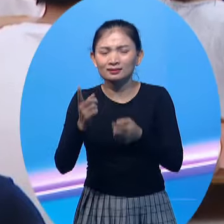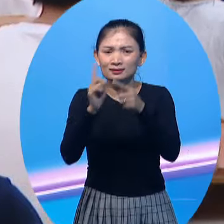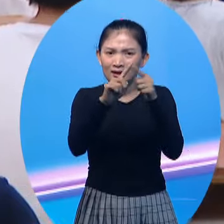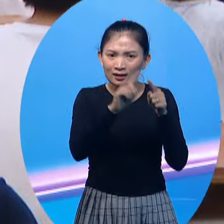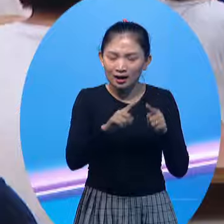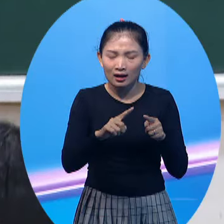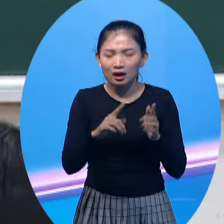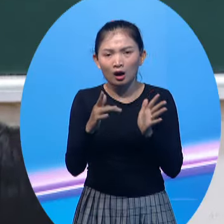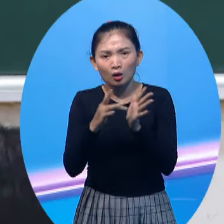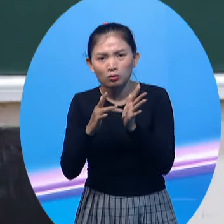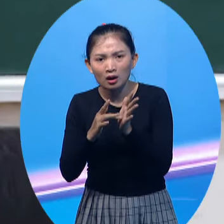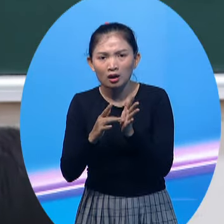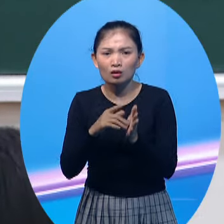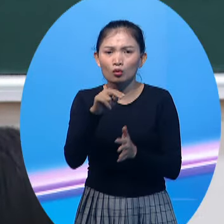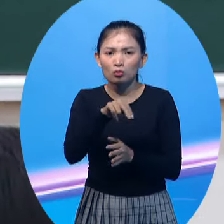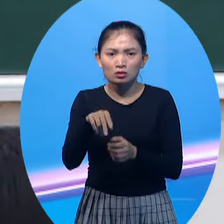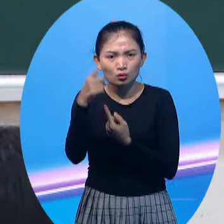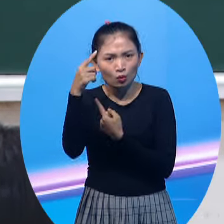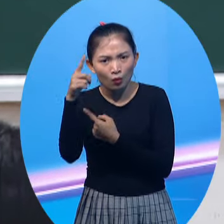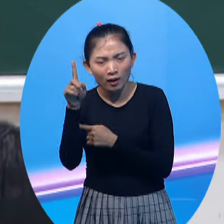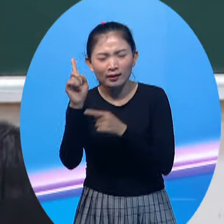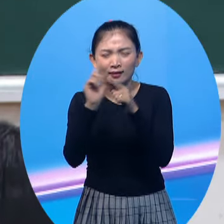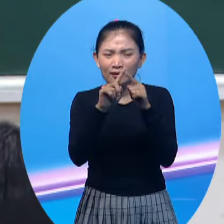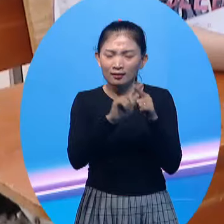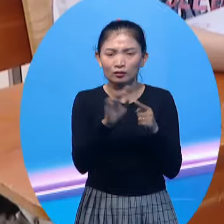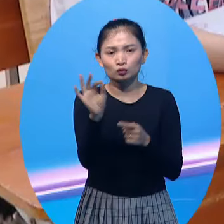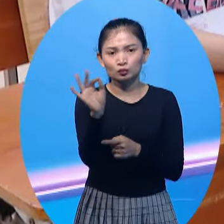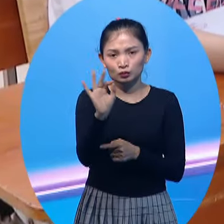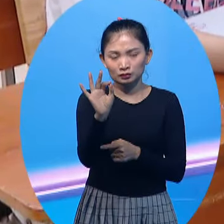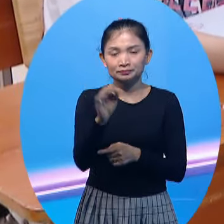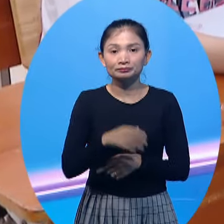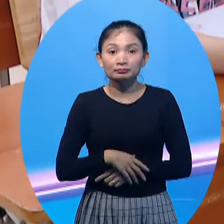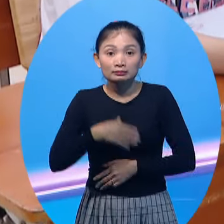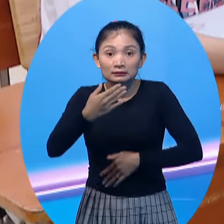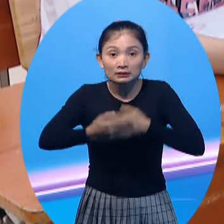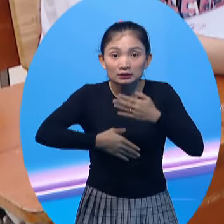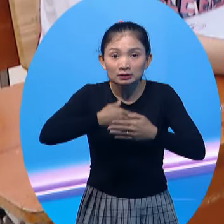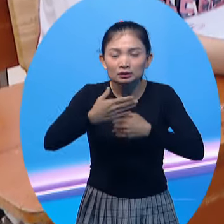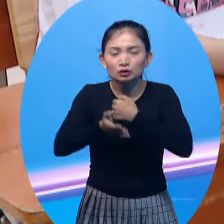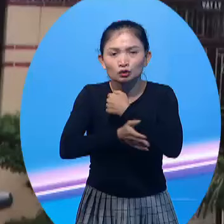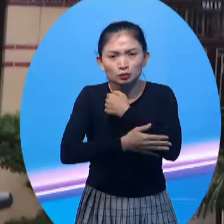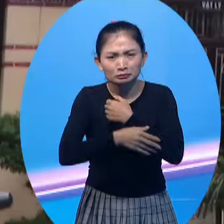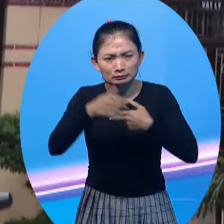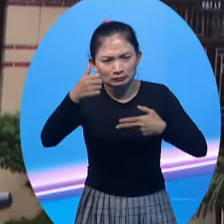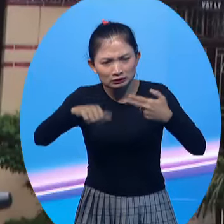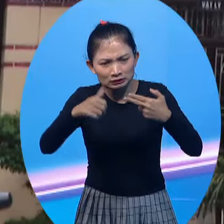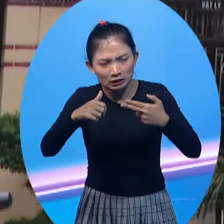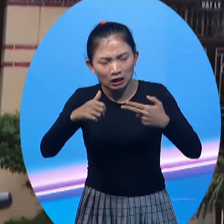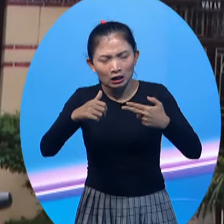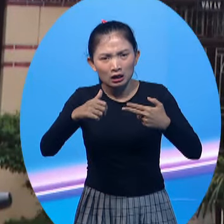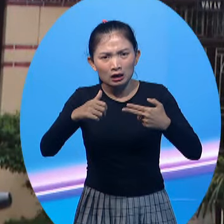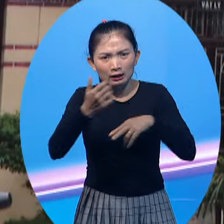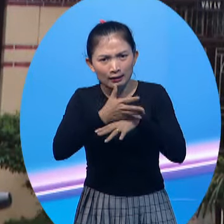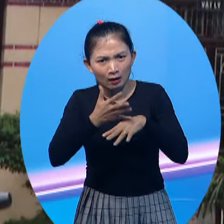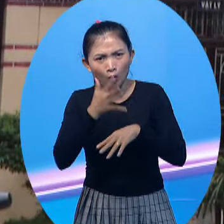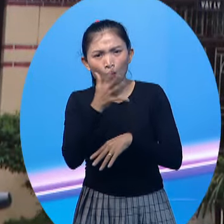nghệ Nông nghiệp ngoại ngữ kỳ thi tốt nghiệp Trung học Phổ thông nhằm đánh giá đúng kết quả học tập của người học theo mục tiêu và yêu cầu cần đạt của chương trình